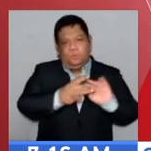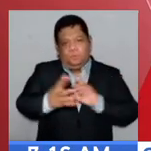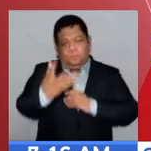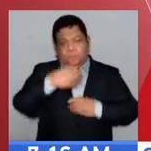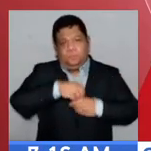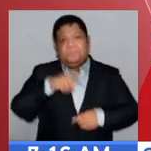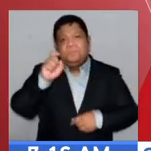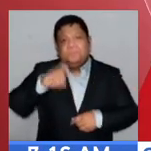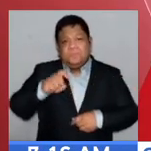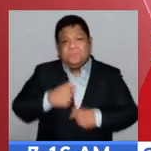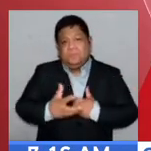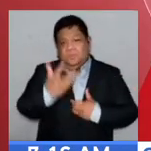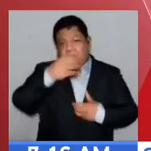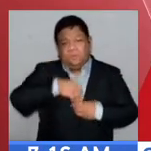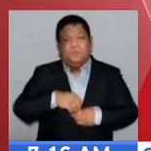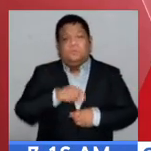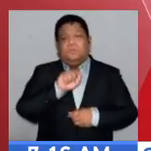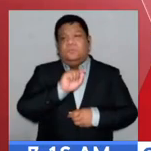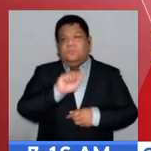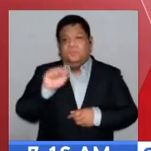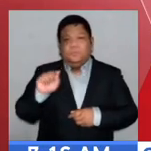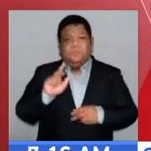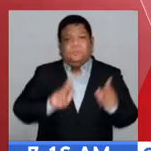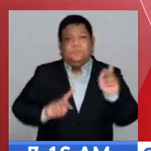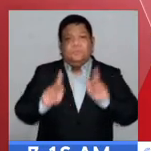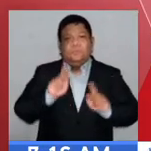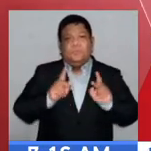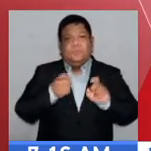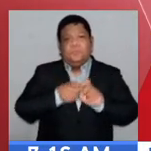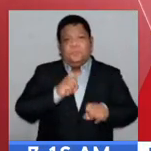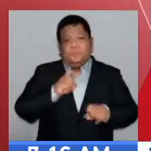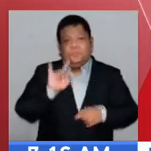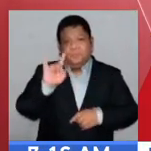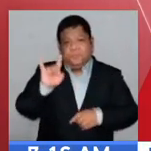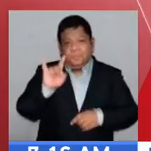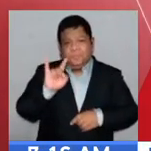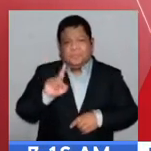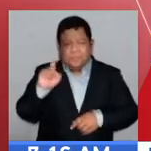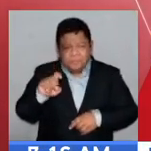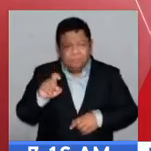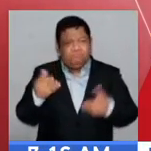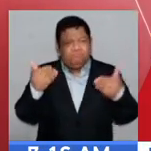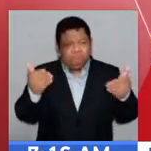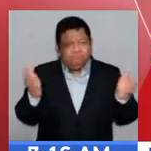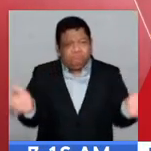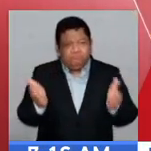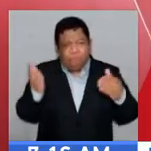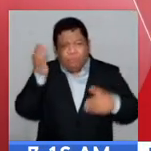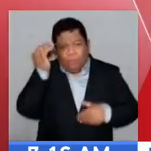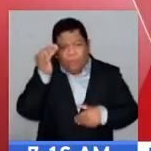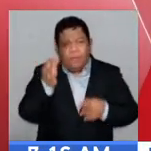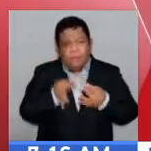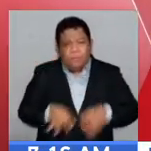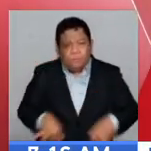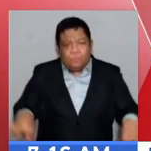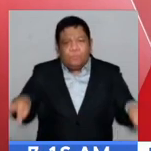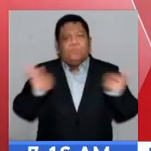mga kababayan galing sa media. Iingay natin ito, bakit mahalaga, no? Bakit mahalaga ang